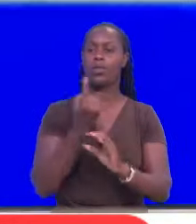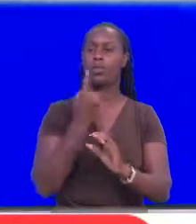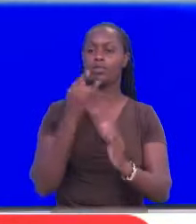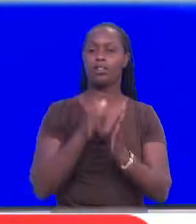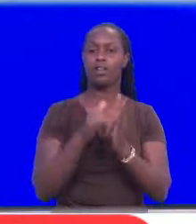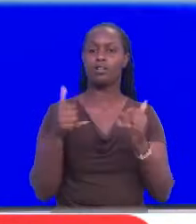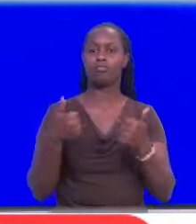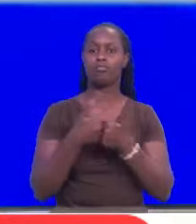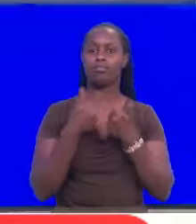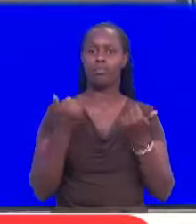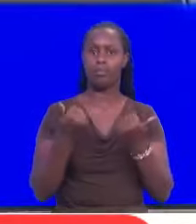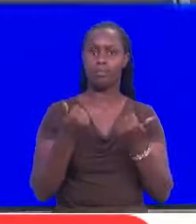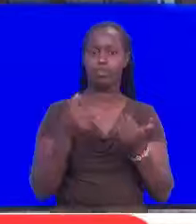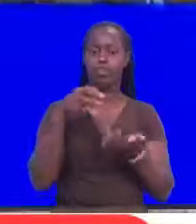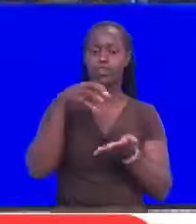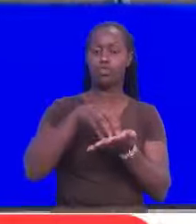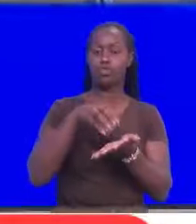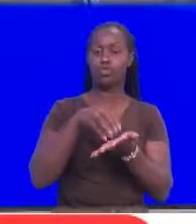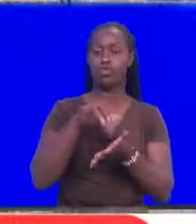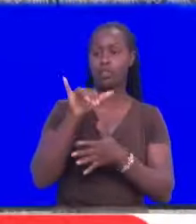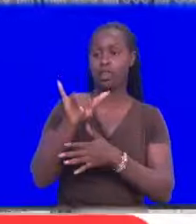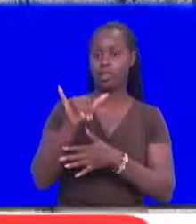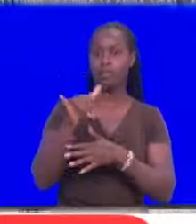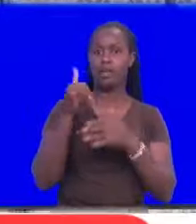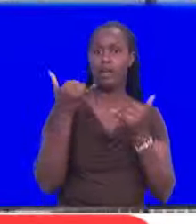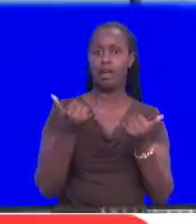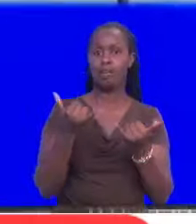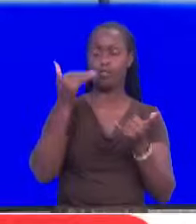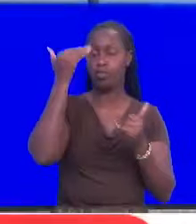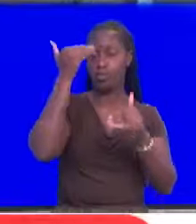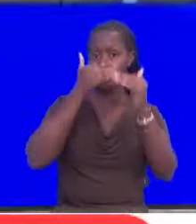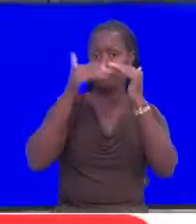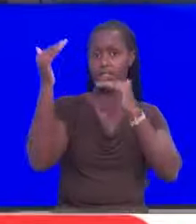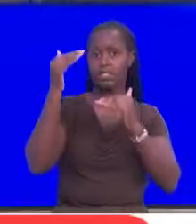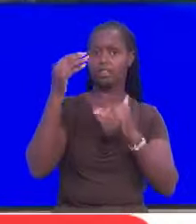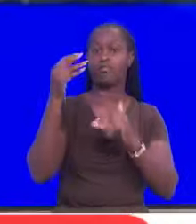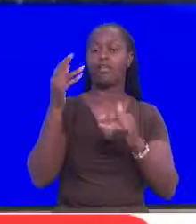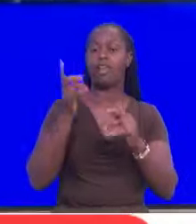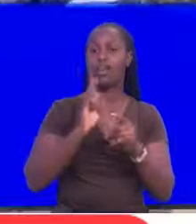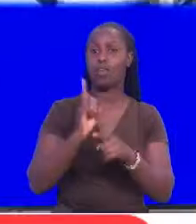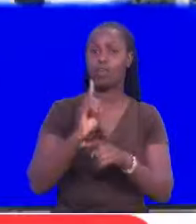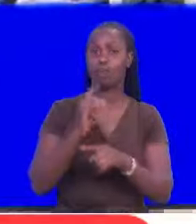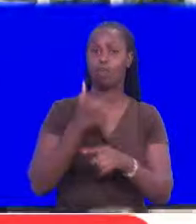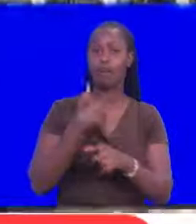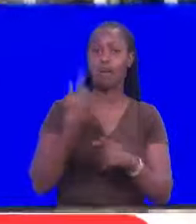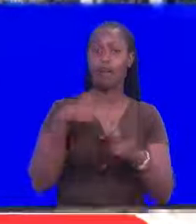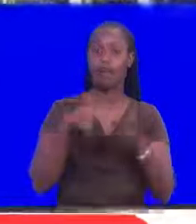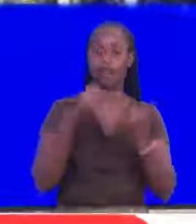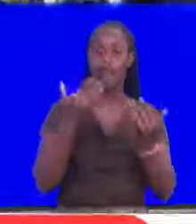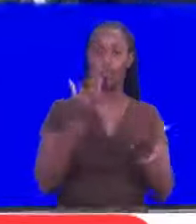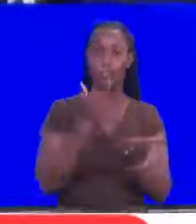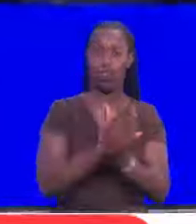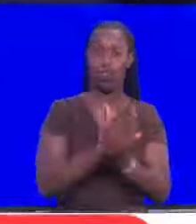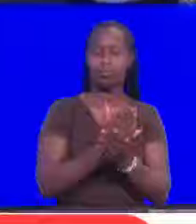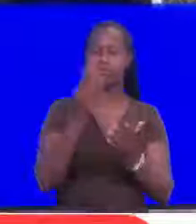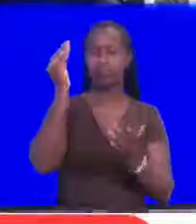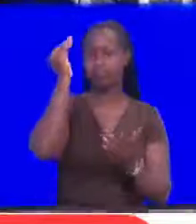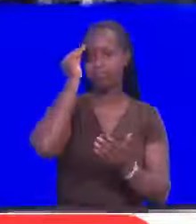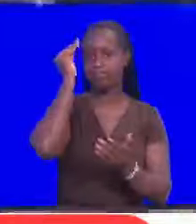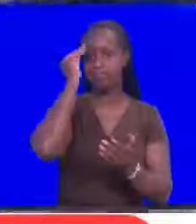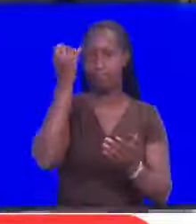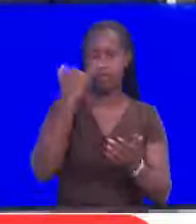zinakutana. Kutokana na tukio hilo, chuo kikuu cha Kenyatta kimesitisha masomo kwa siku tatu zijazo ili kuomboleza